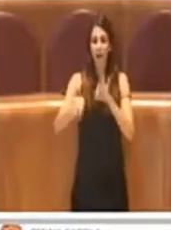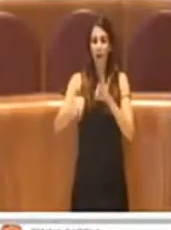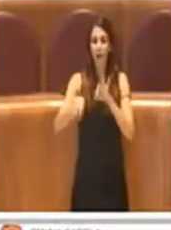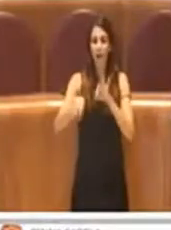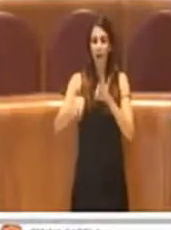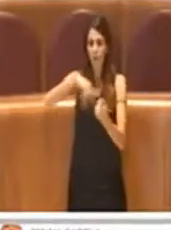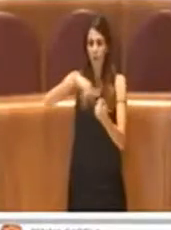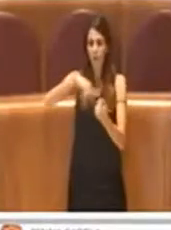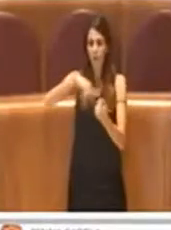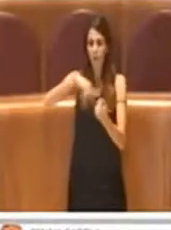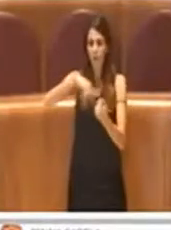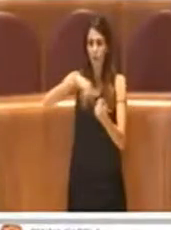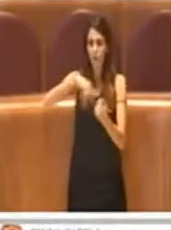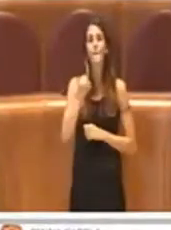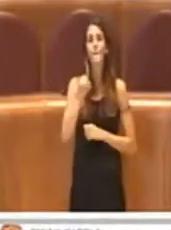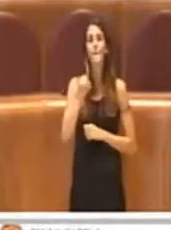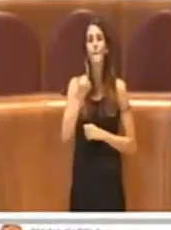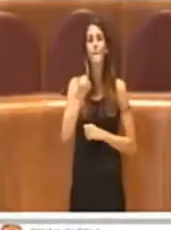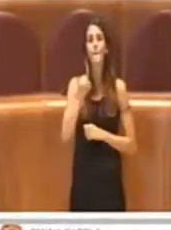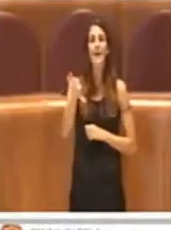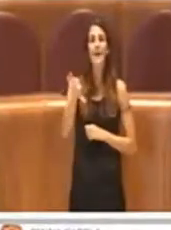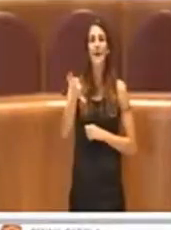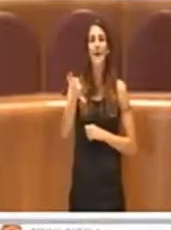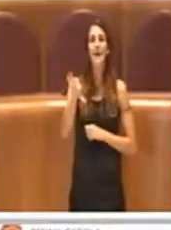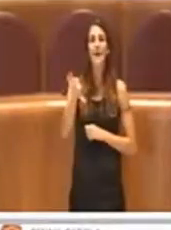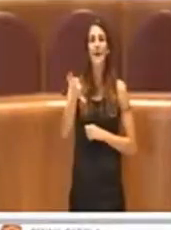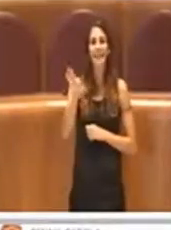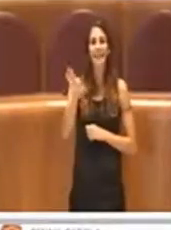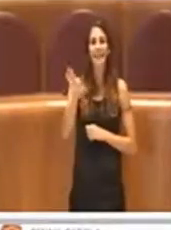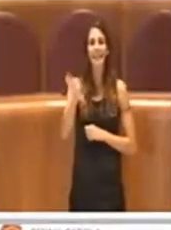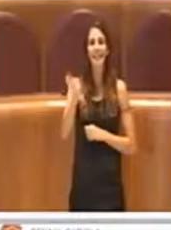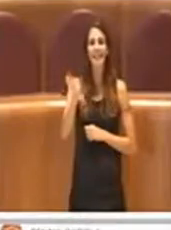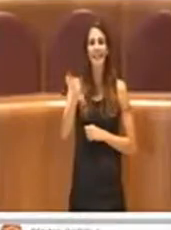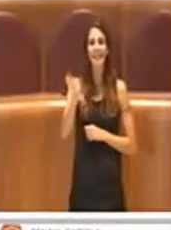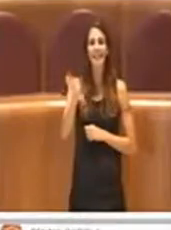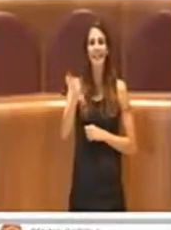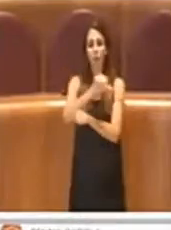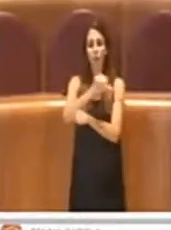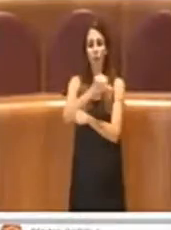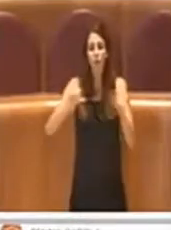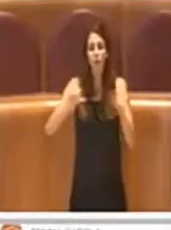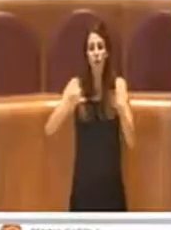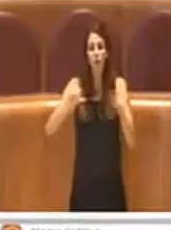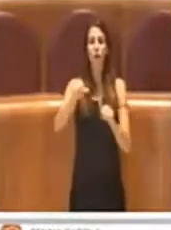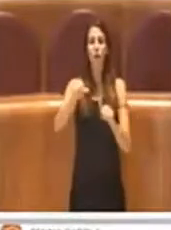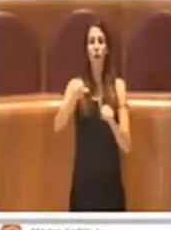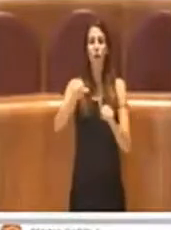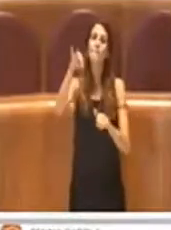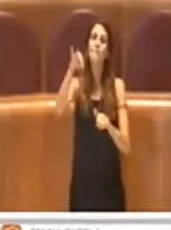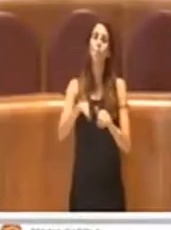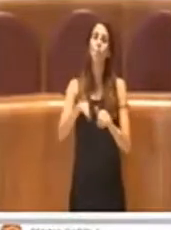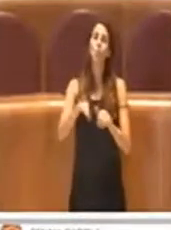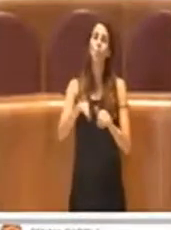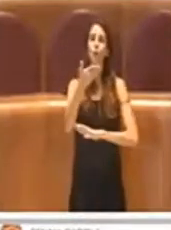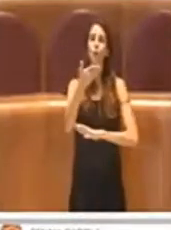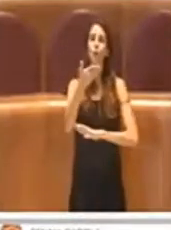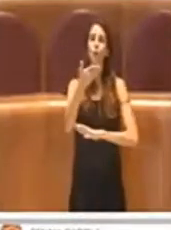distributori automatici, che andranno a sostituire quello che fino ad oggi è stato il cosiddetto punto ristoro